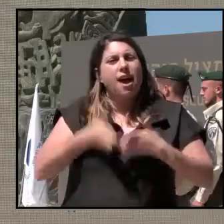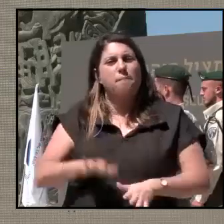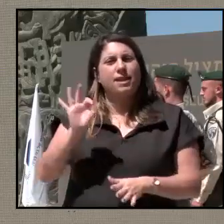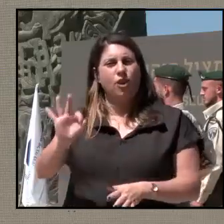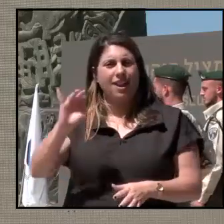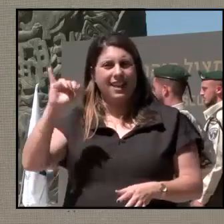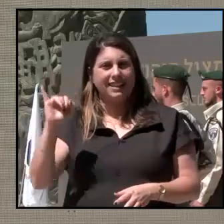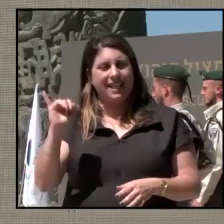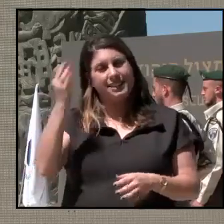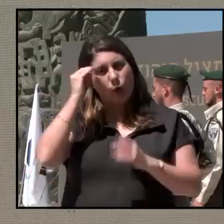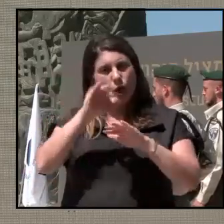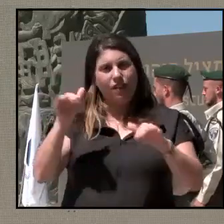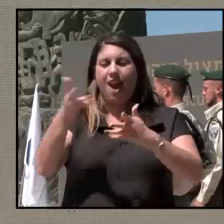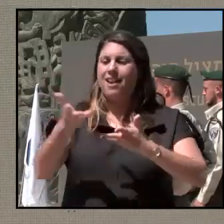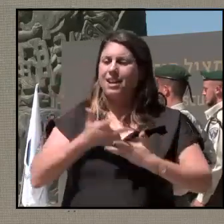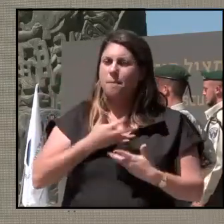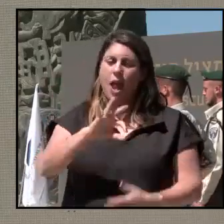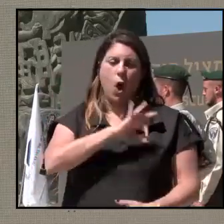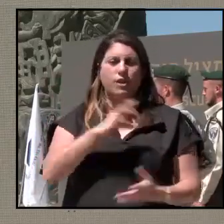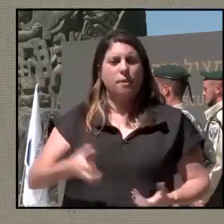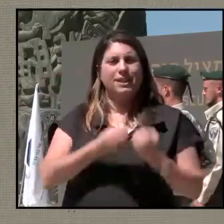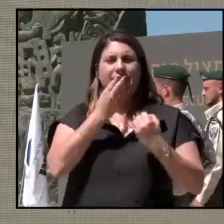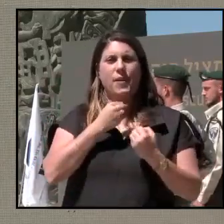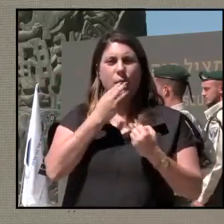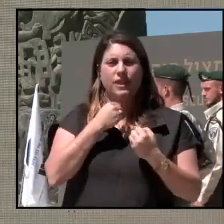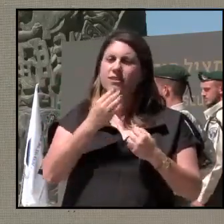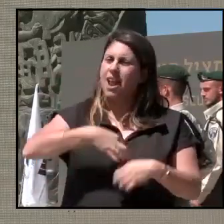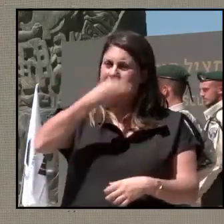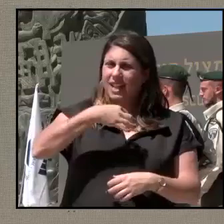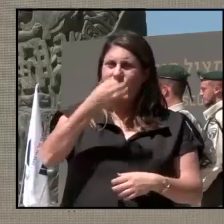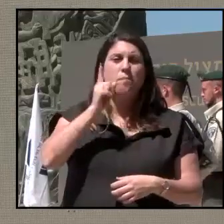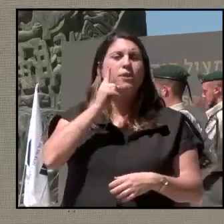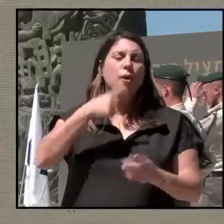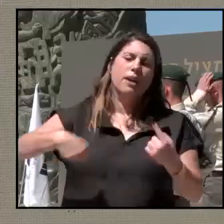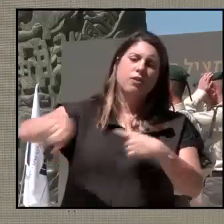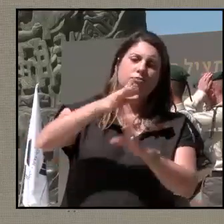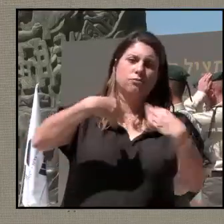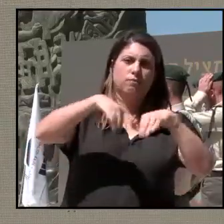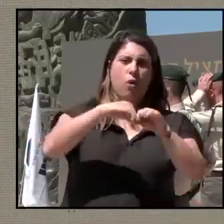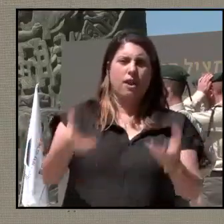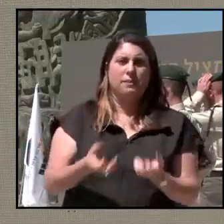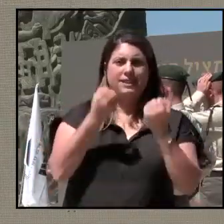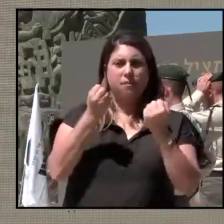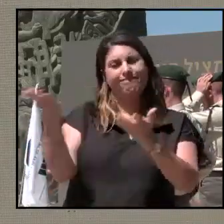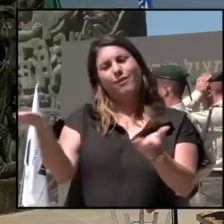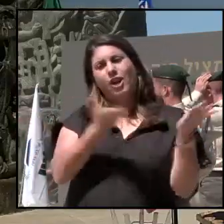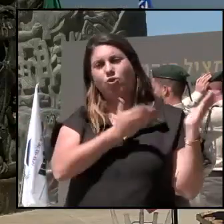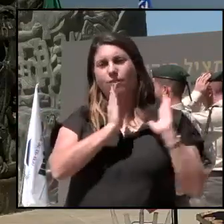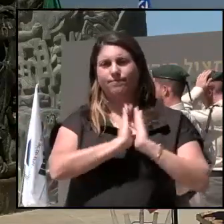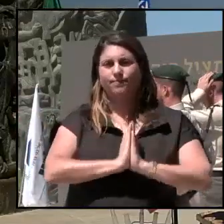טידור ז"ל, שיקבל את אות המציל היהודי לשאת דברים בשם משפחות המצילים. בבקשה.